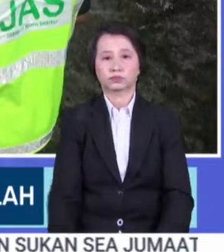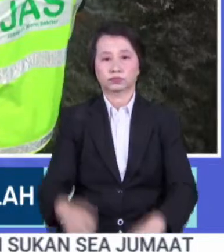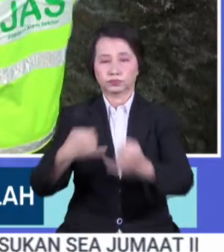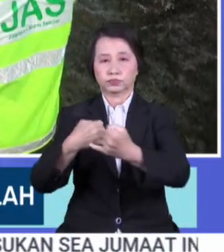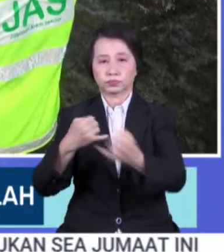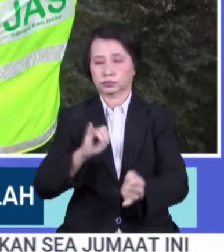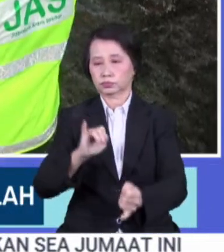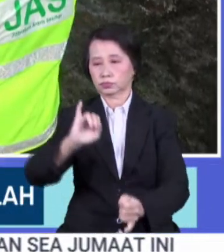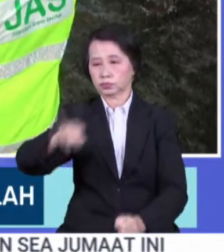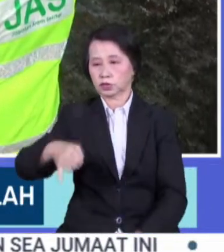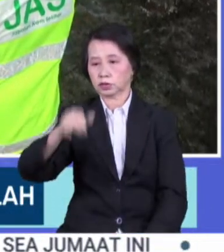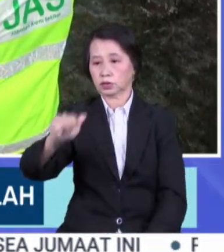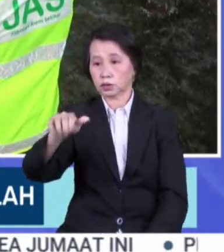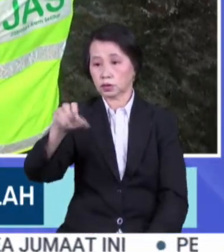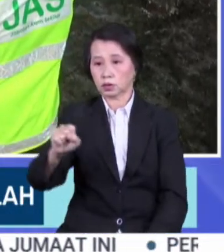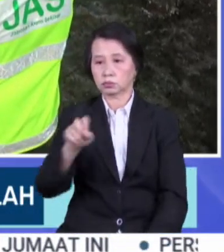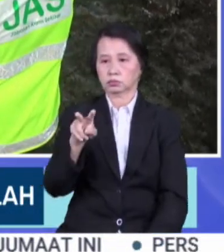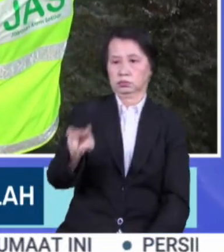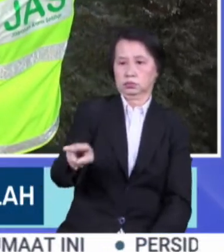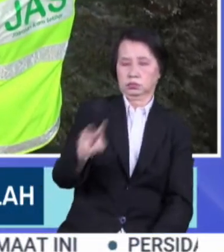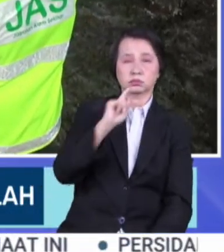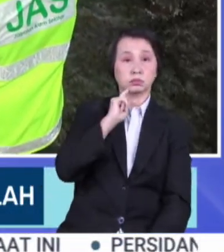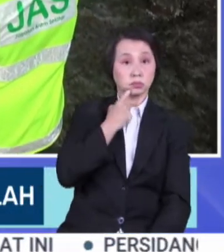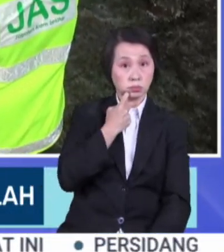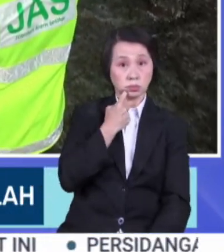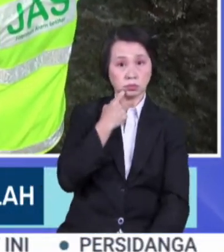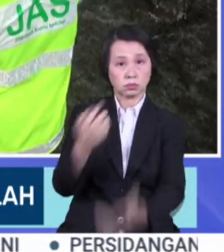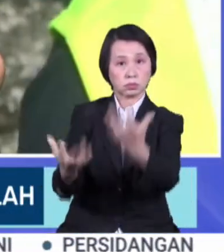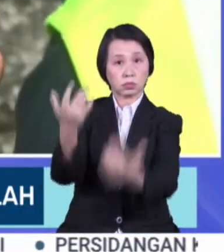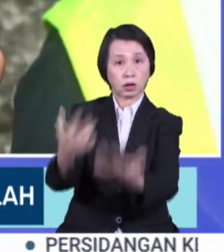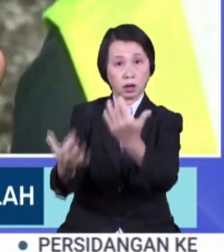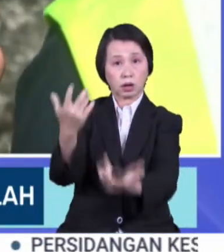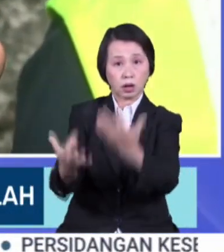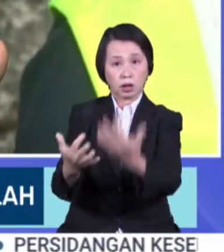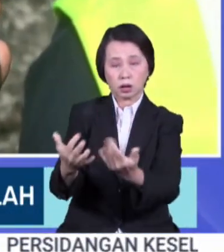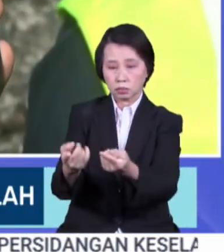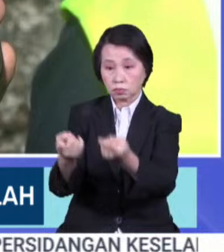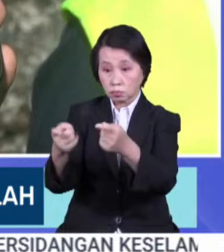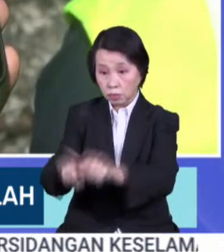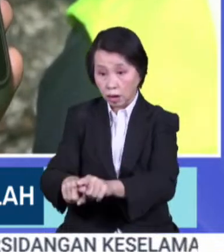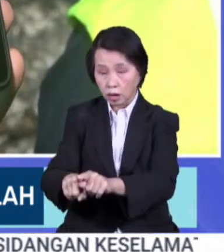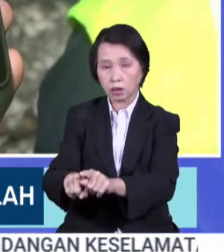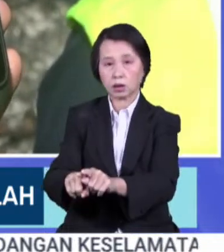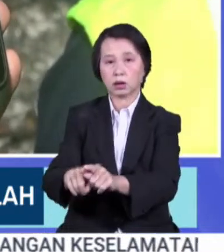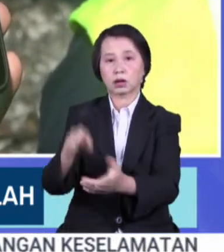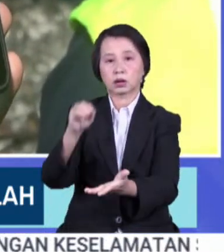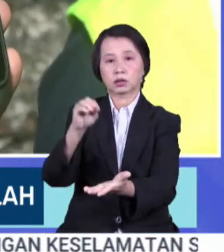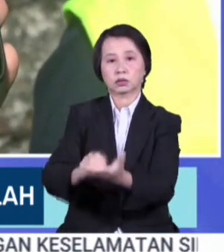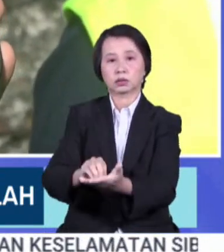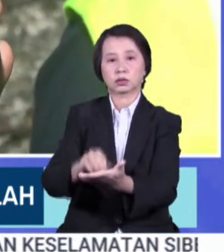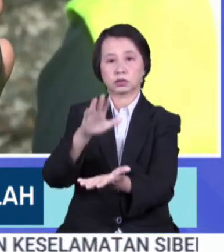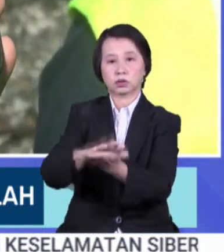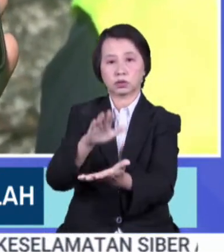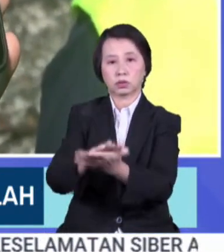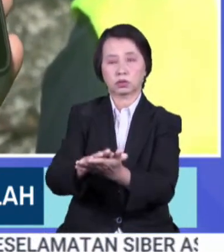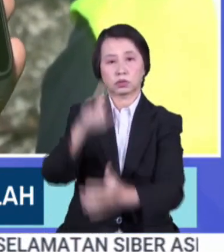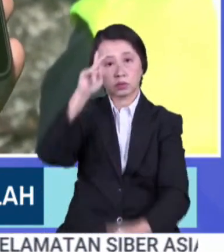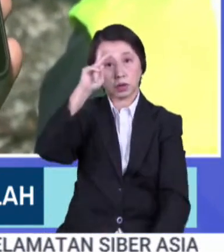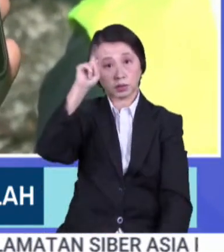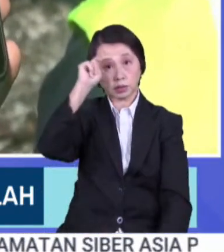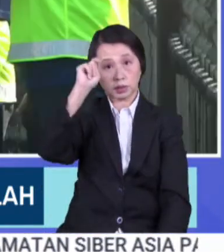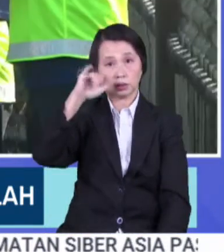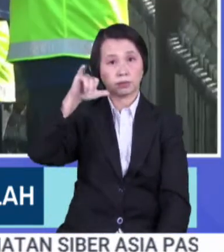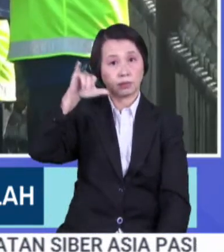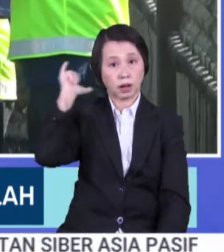Jabatan Alam Sekitar Terengganu memandang serius insiden pembakaran terbuka yang berlaku di kawasan sekolah di Kuala Terengganu